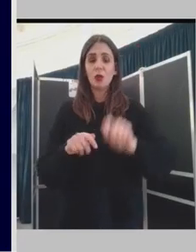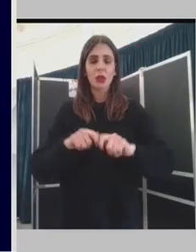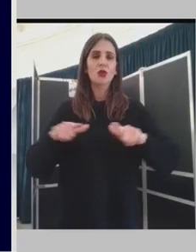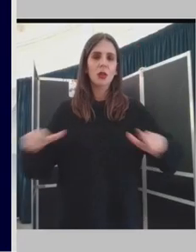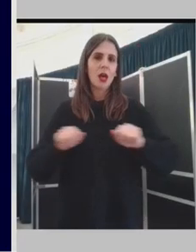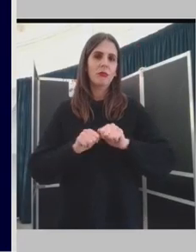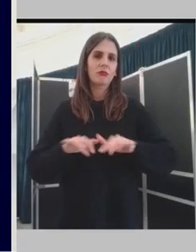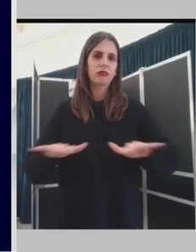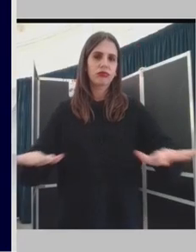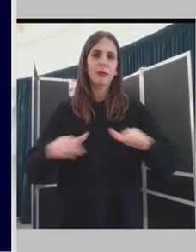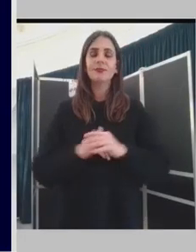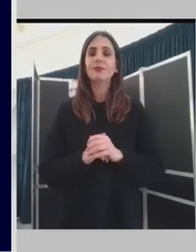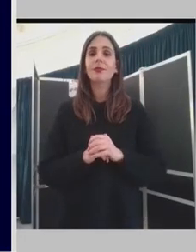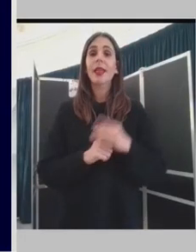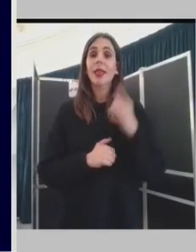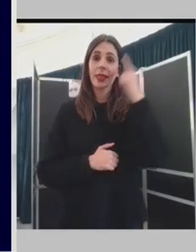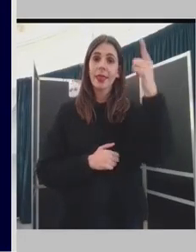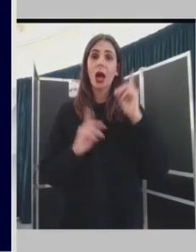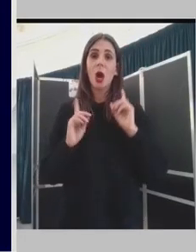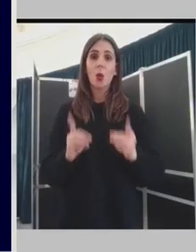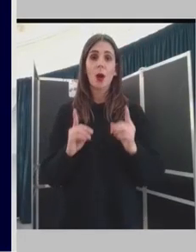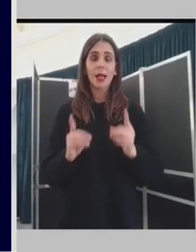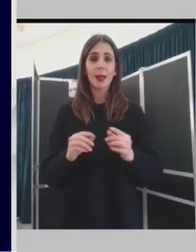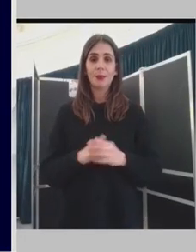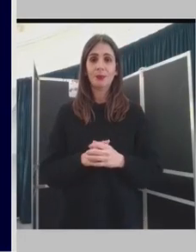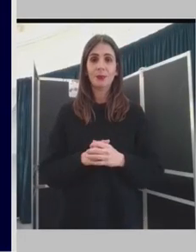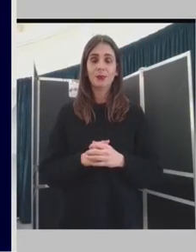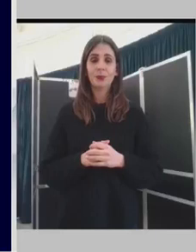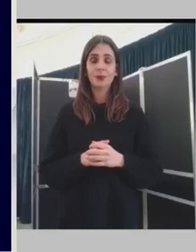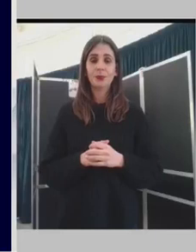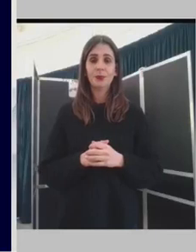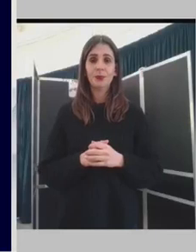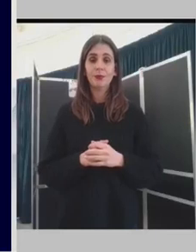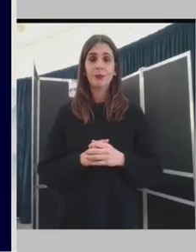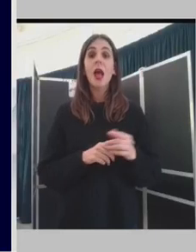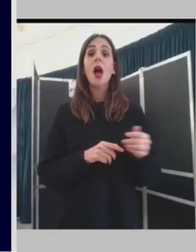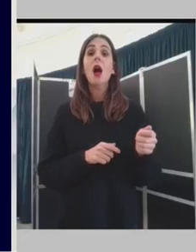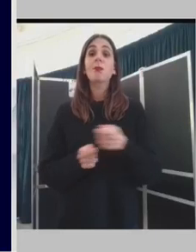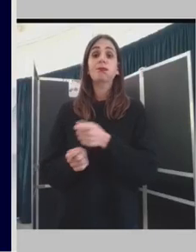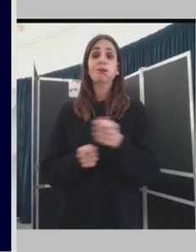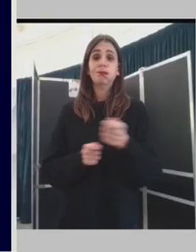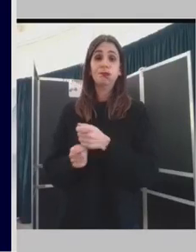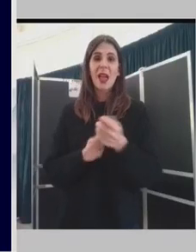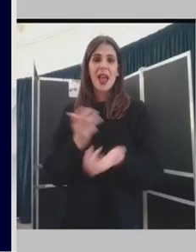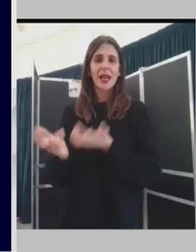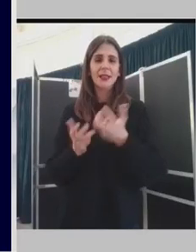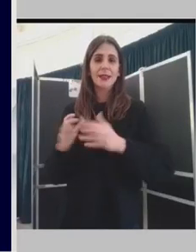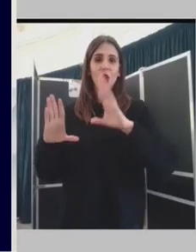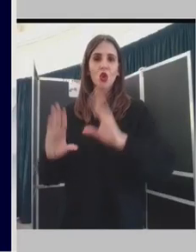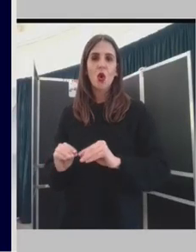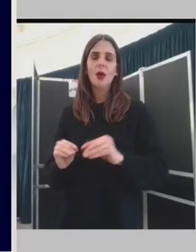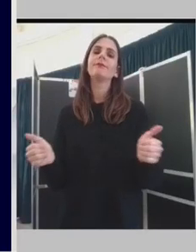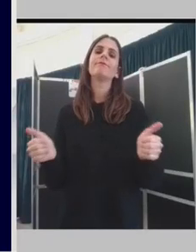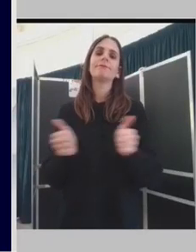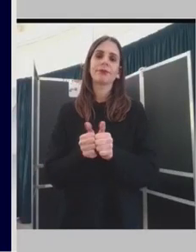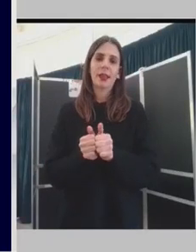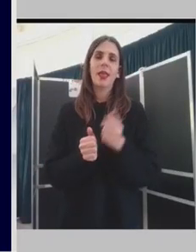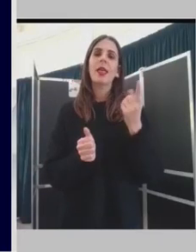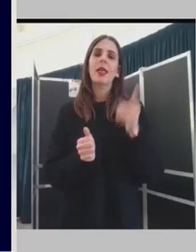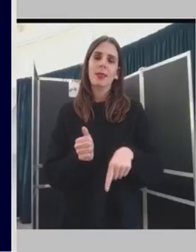L'idea è quella di, accanto a ogni estintore, poter disporre di un defibrillatore, così come